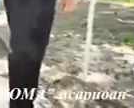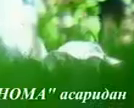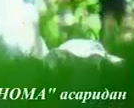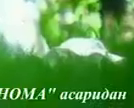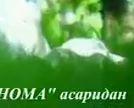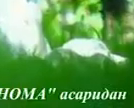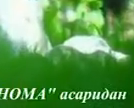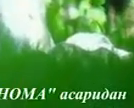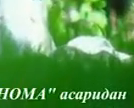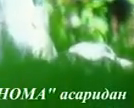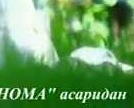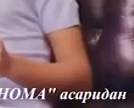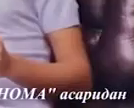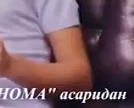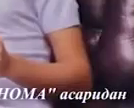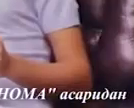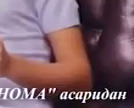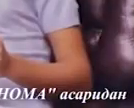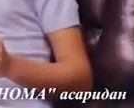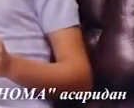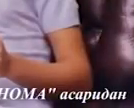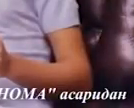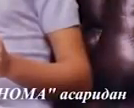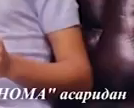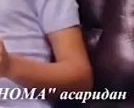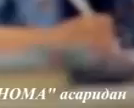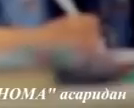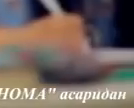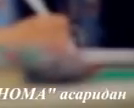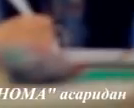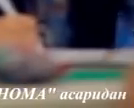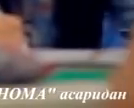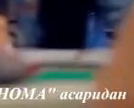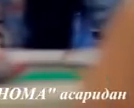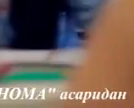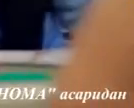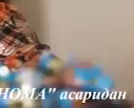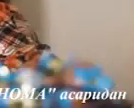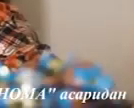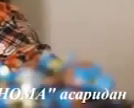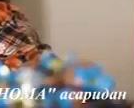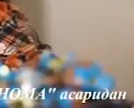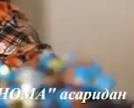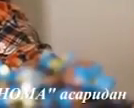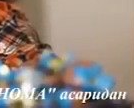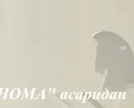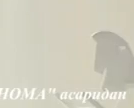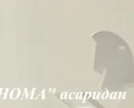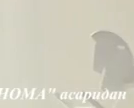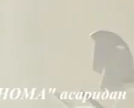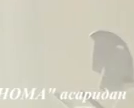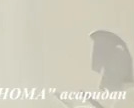Muayyan bir jamiyatning yuqoridagi ikki holatdan qay biriga mansub bo'lishi ko'pgina obyektiv omillar